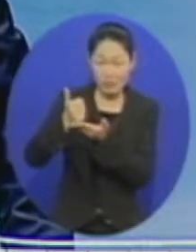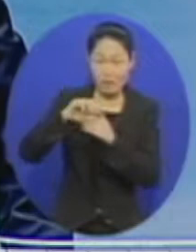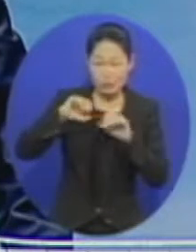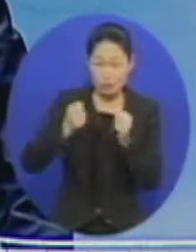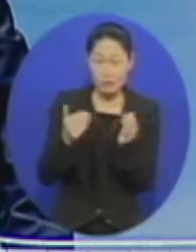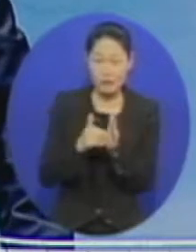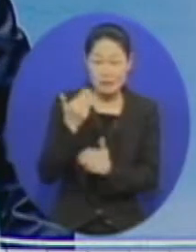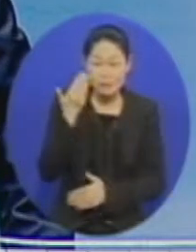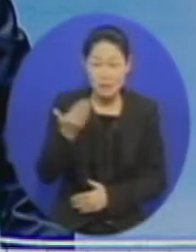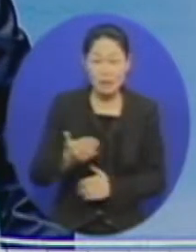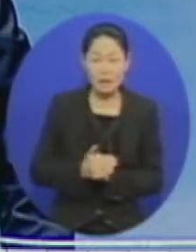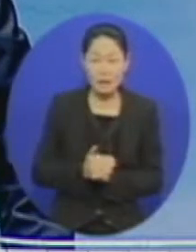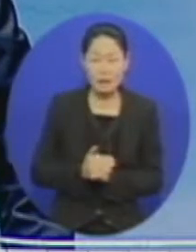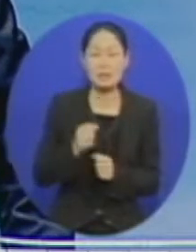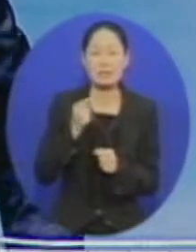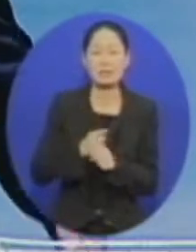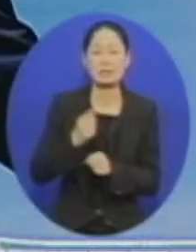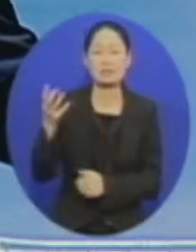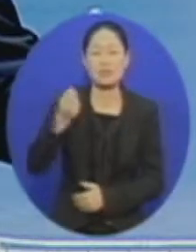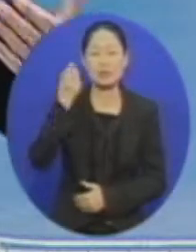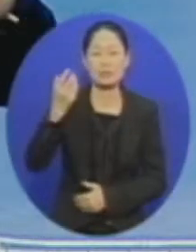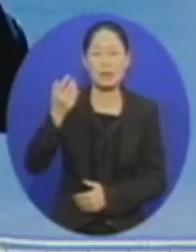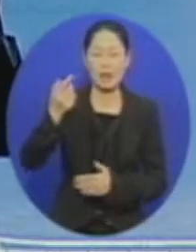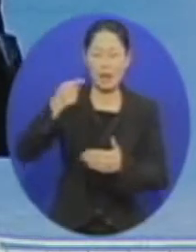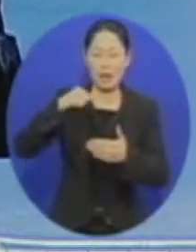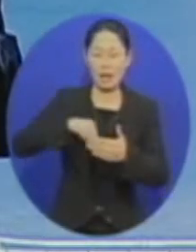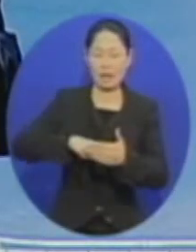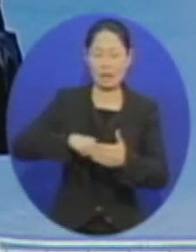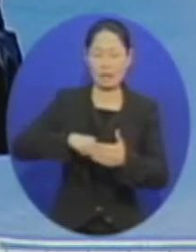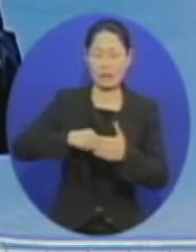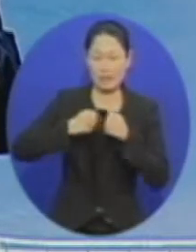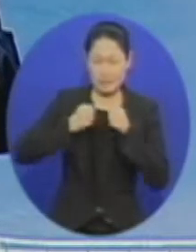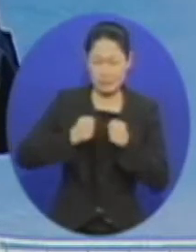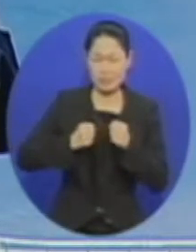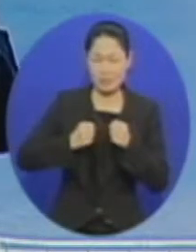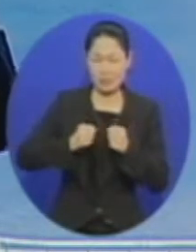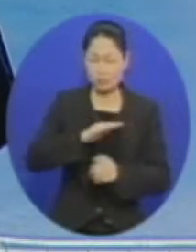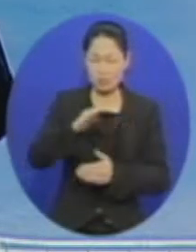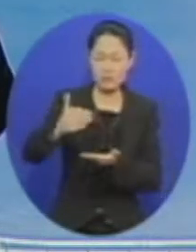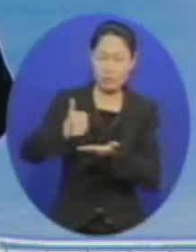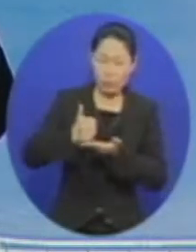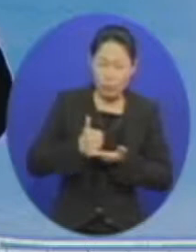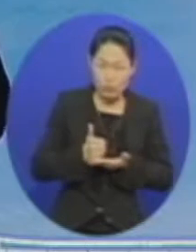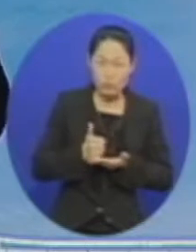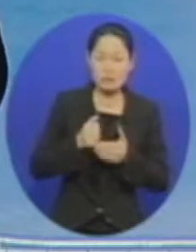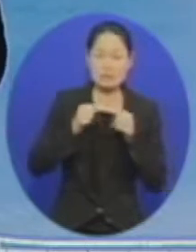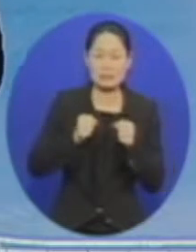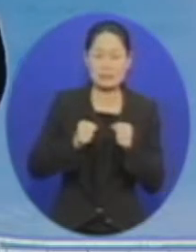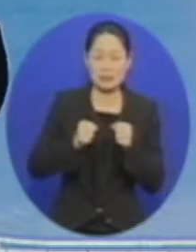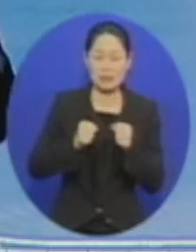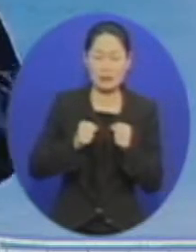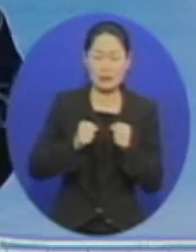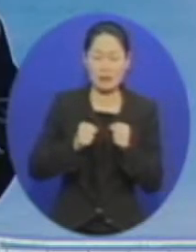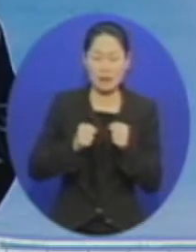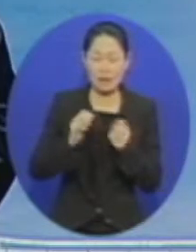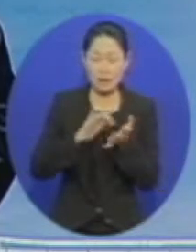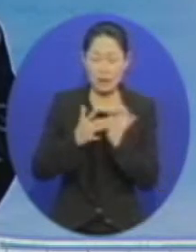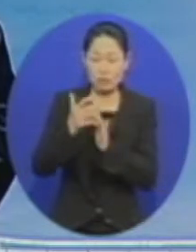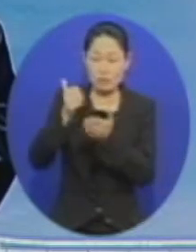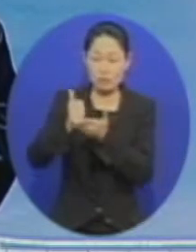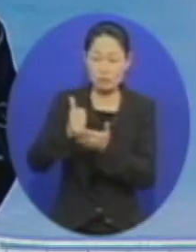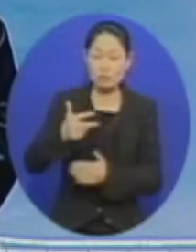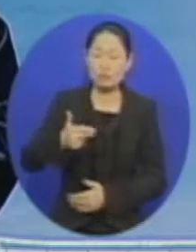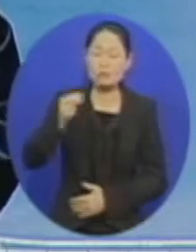정녕 님은 이미 우리 안에 와 계세요 우리는 성령님을 모시고 있습니다 예수님을 주님 이라고 부르는 것만